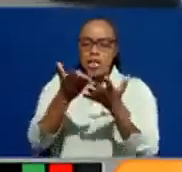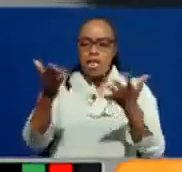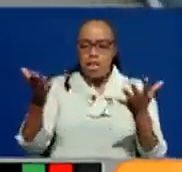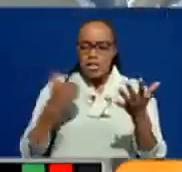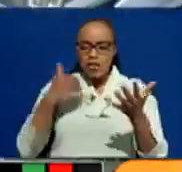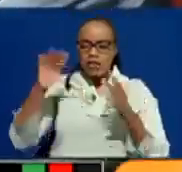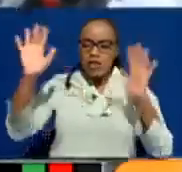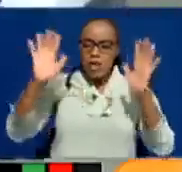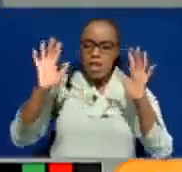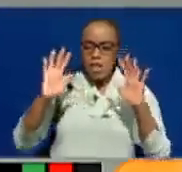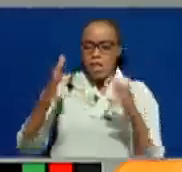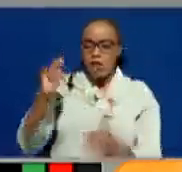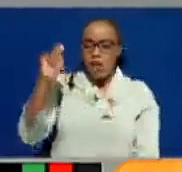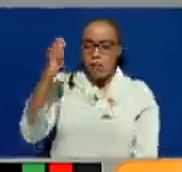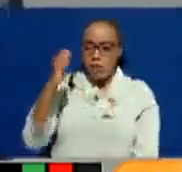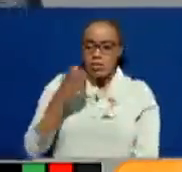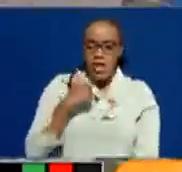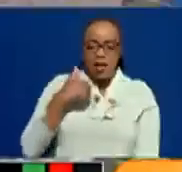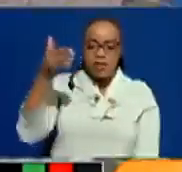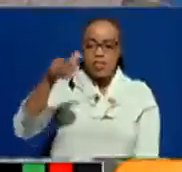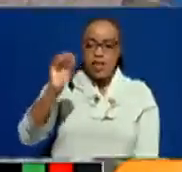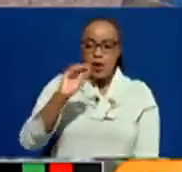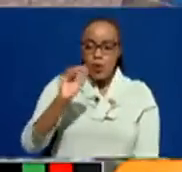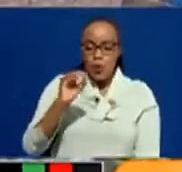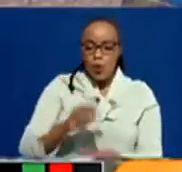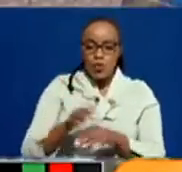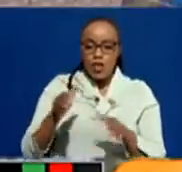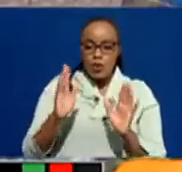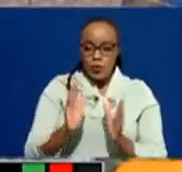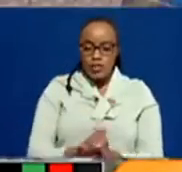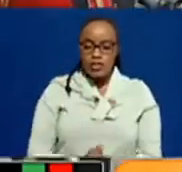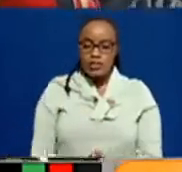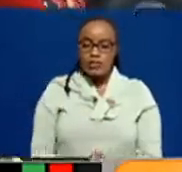tayari kumpungia mkono rais wakikosekana njiani.